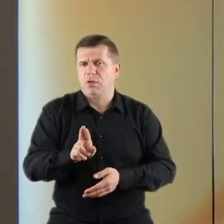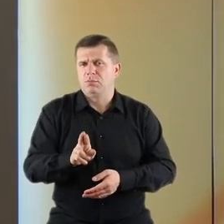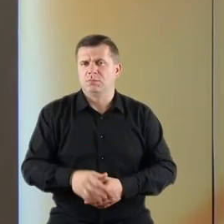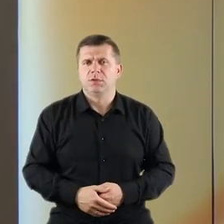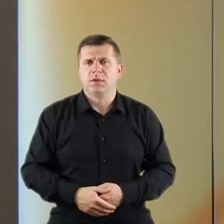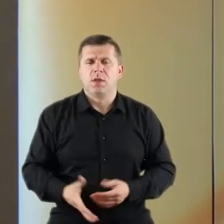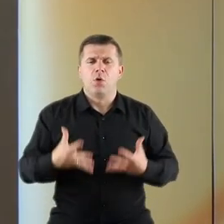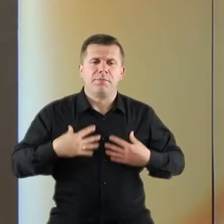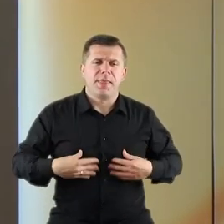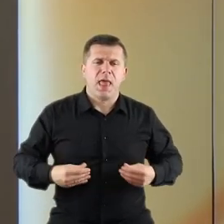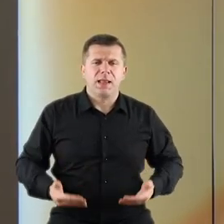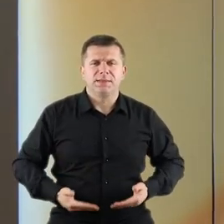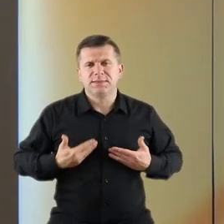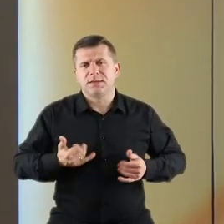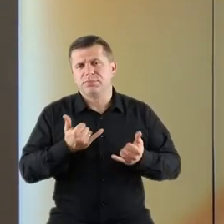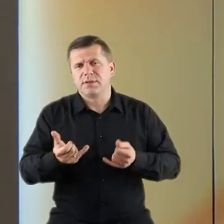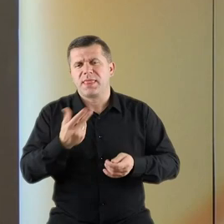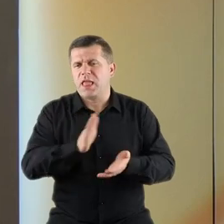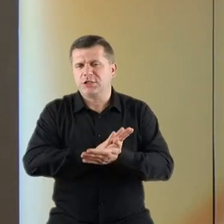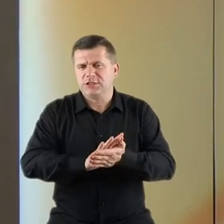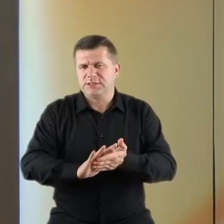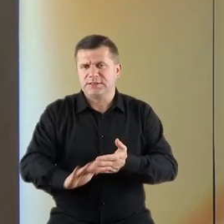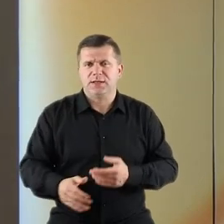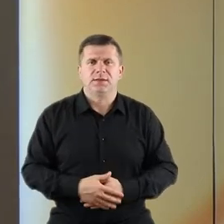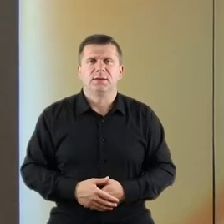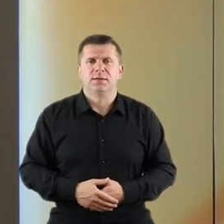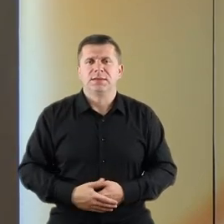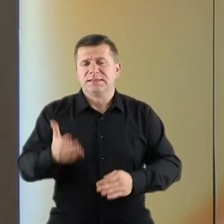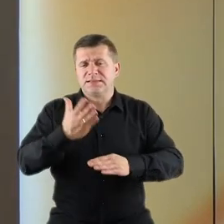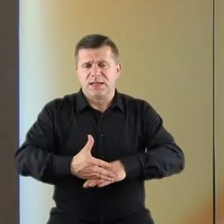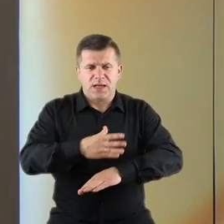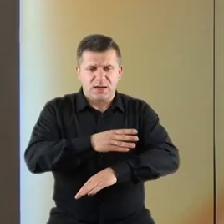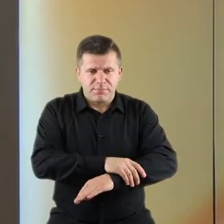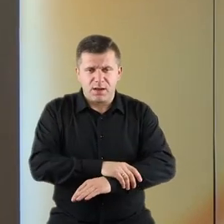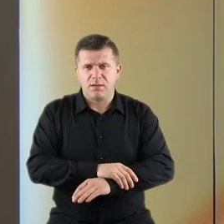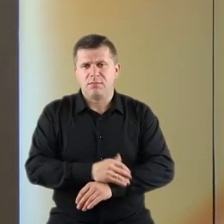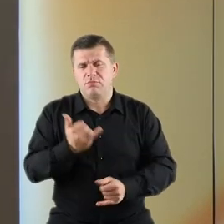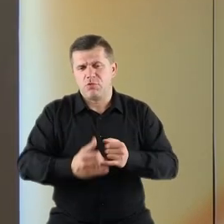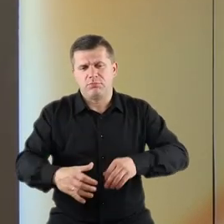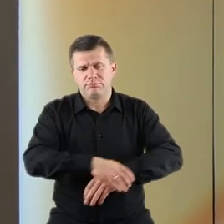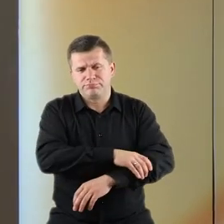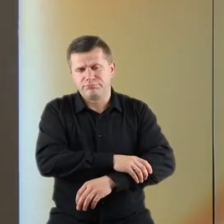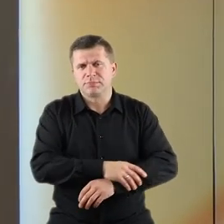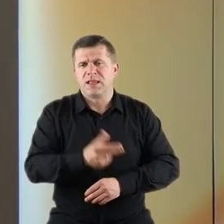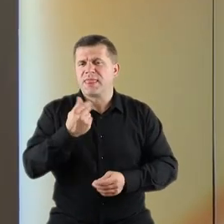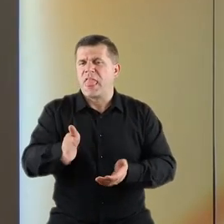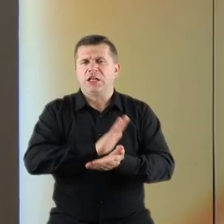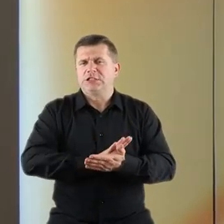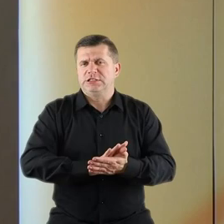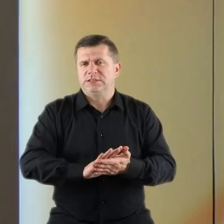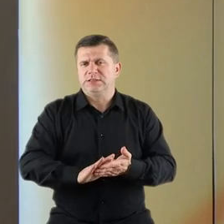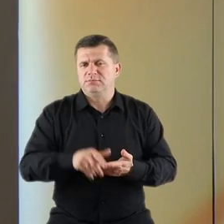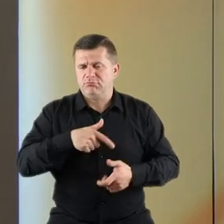bielizną taką nieczystą W każdym razie skarpetką o nutką taką nieczystą